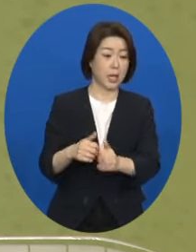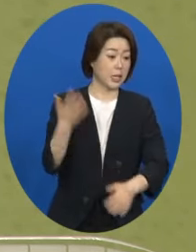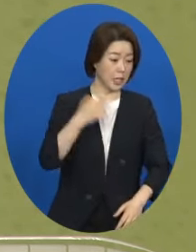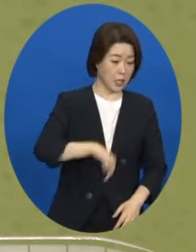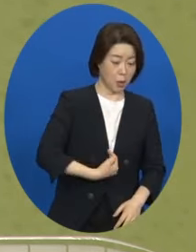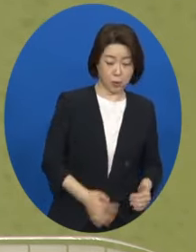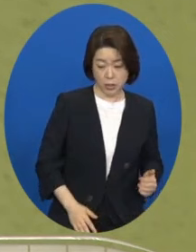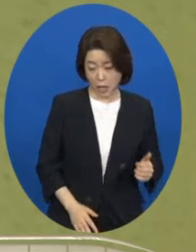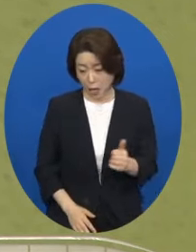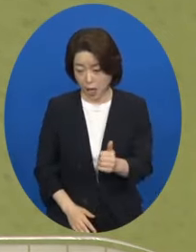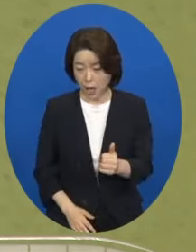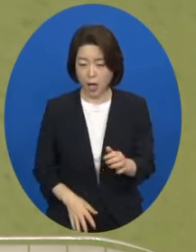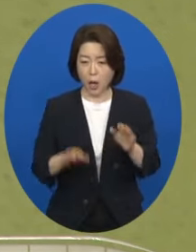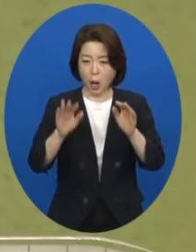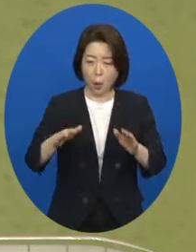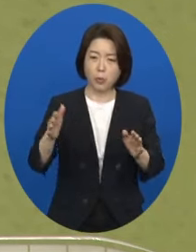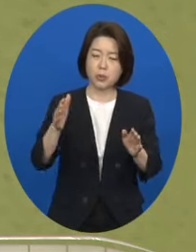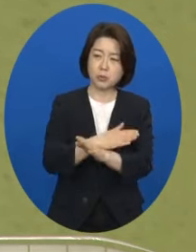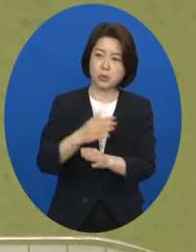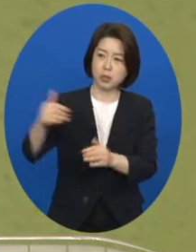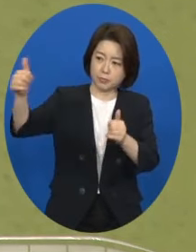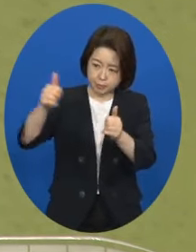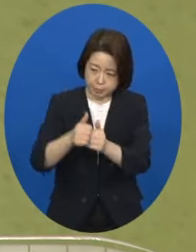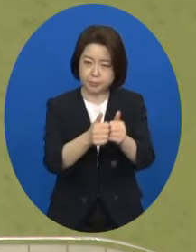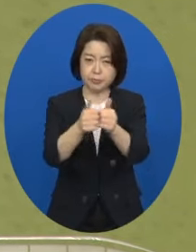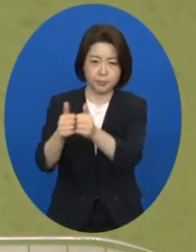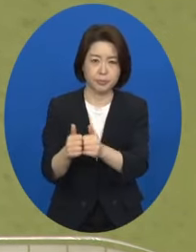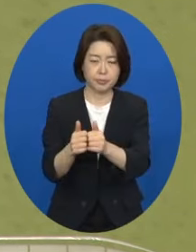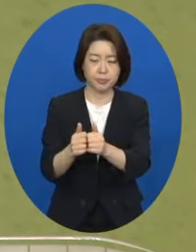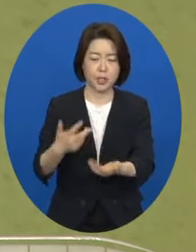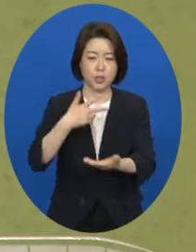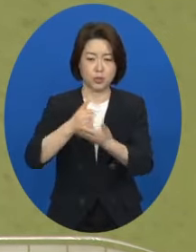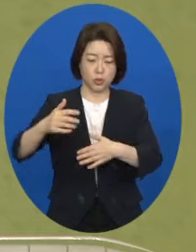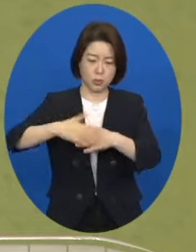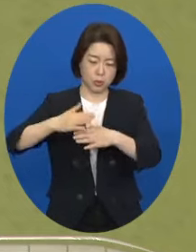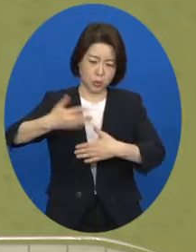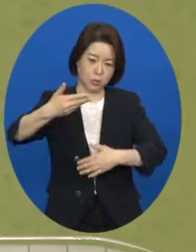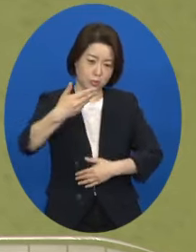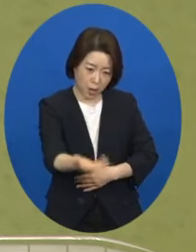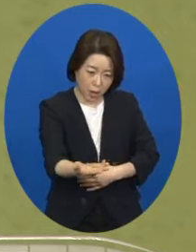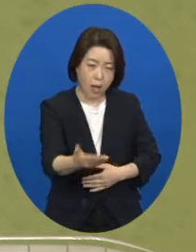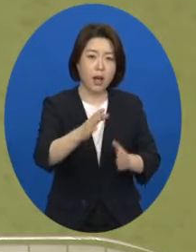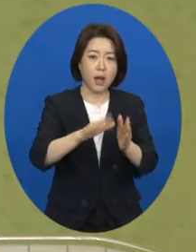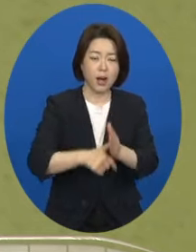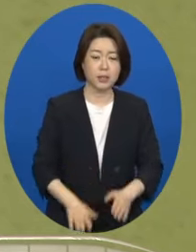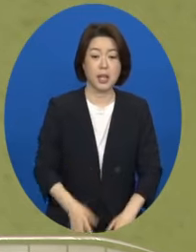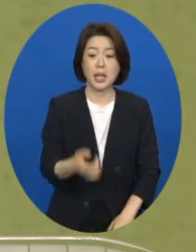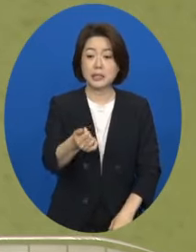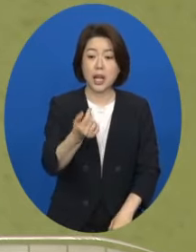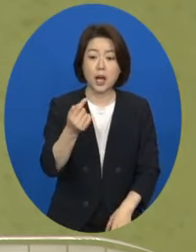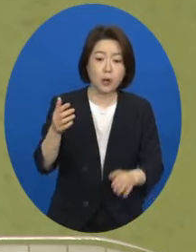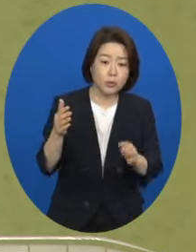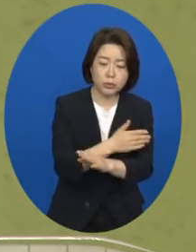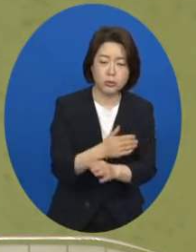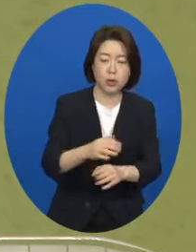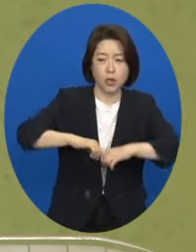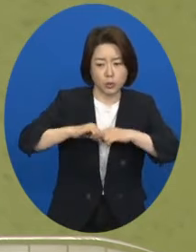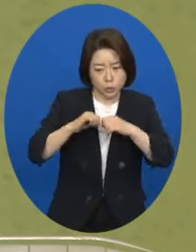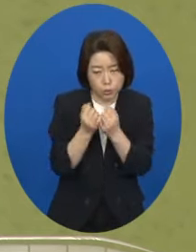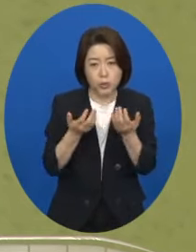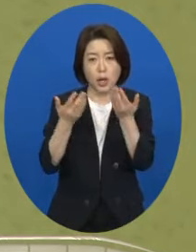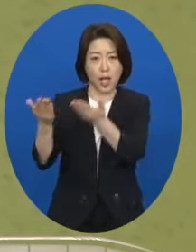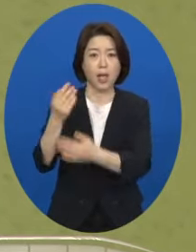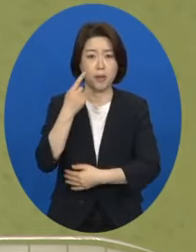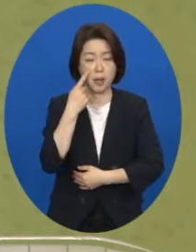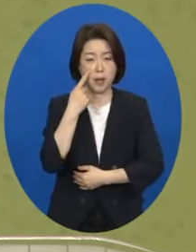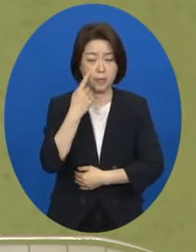갔다면 오늘부터라도 나와 함께 동행하자. 주님께서 손 내미실 때에 작은 것 하나하나만 나아가보세요. 그러면 그 과거에